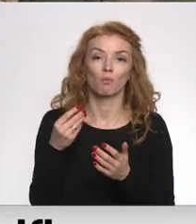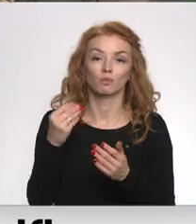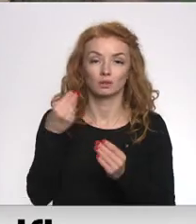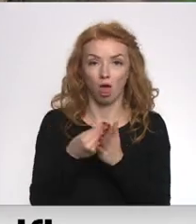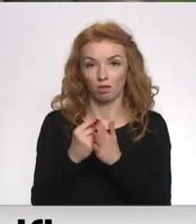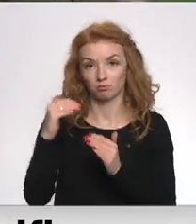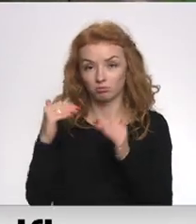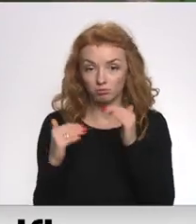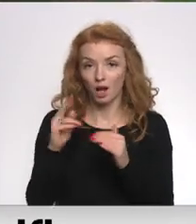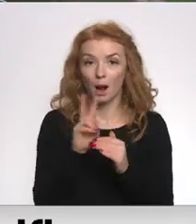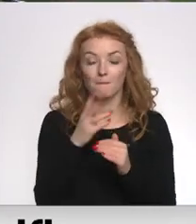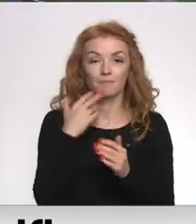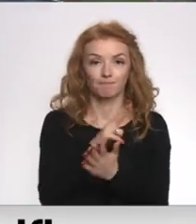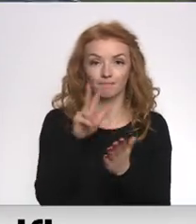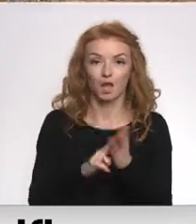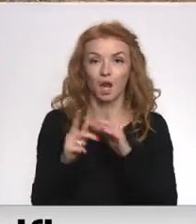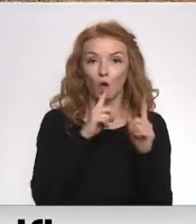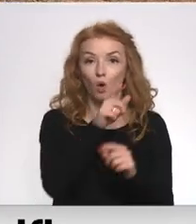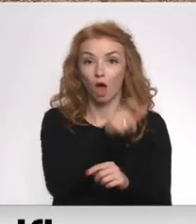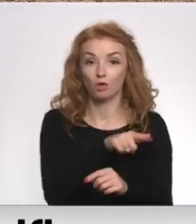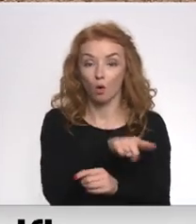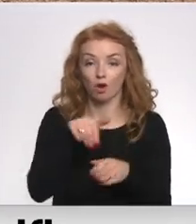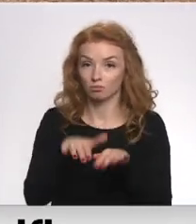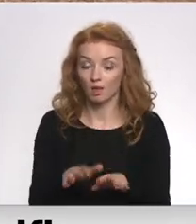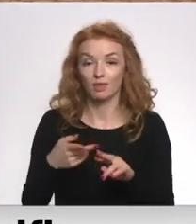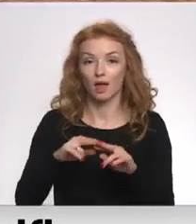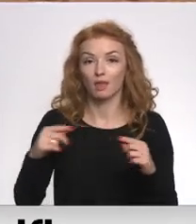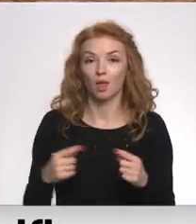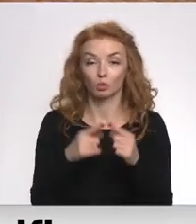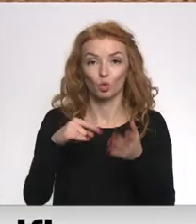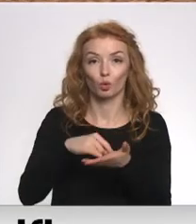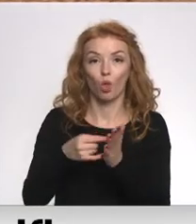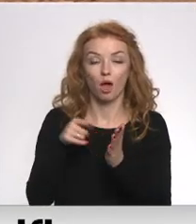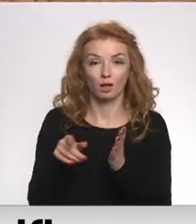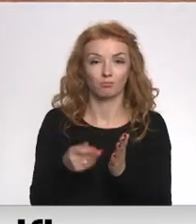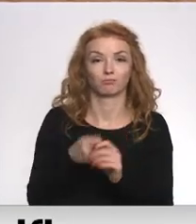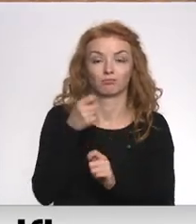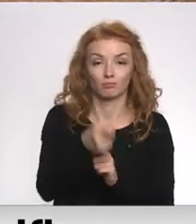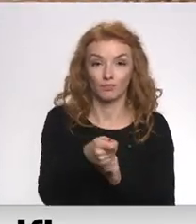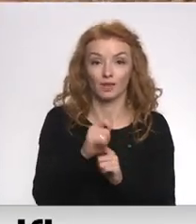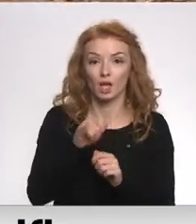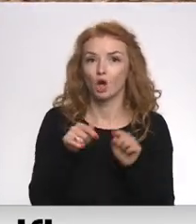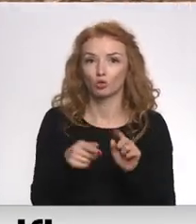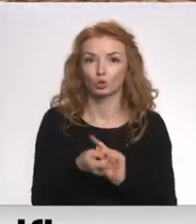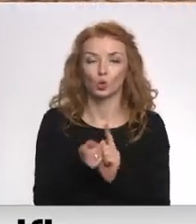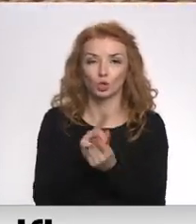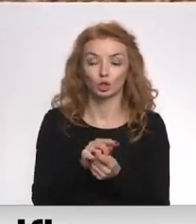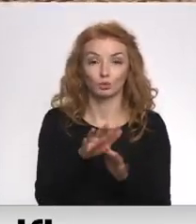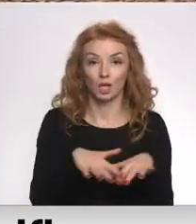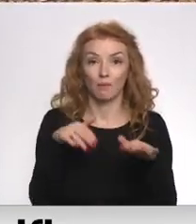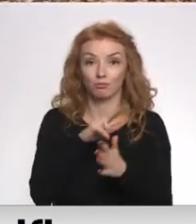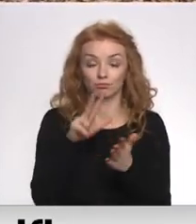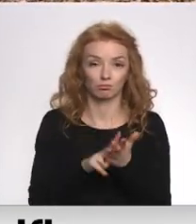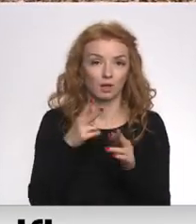projektus, par kuriem nav pieņemts regulatoru lēmums, atbilstoši tarifu projektā ietvertajām vērtībām. Ja šos grozījumus Saeima